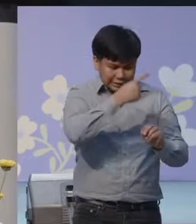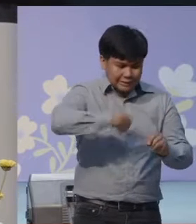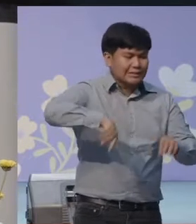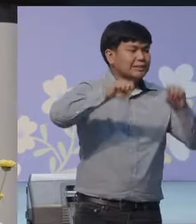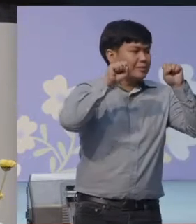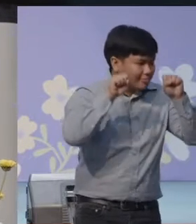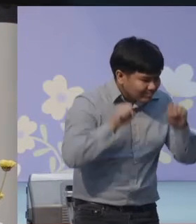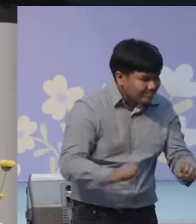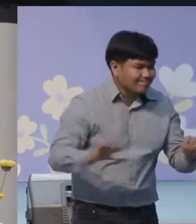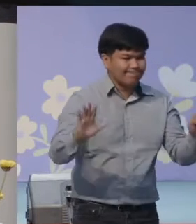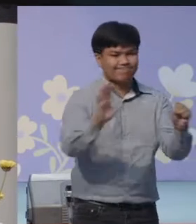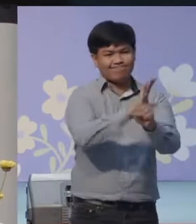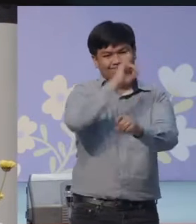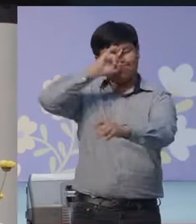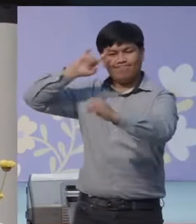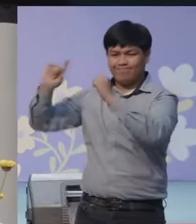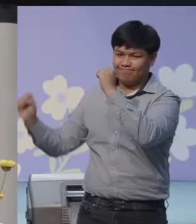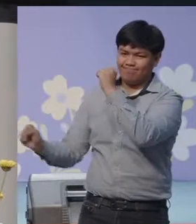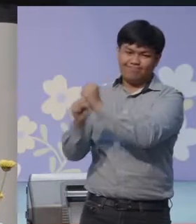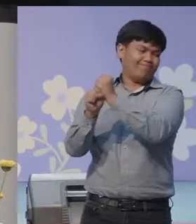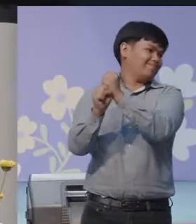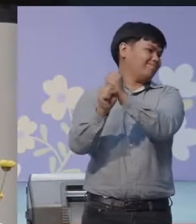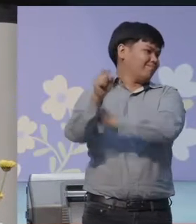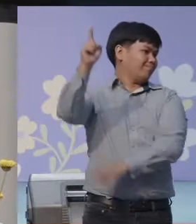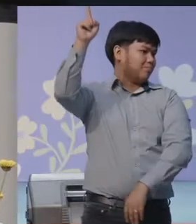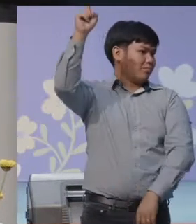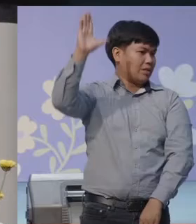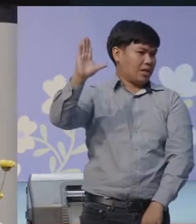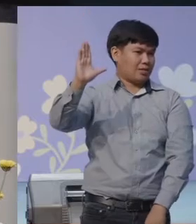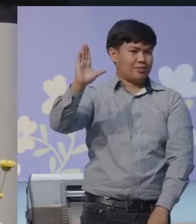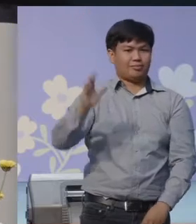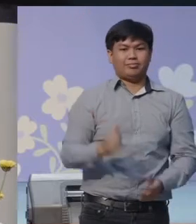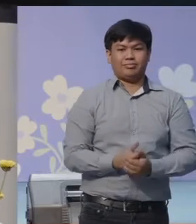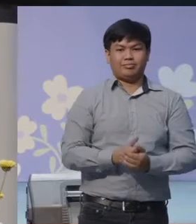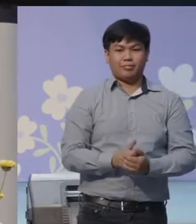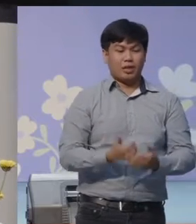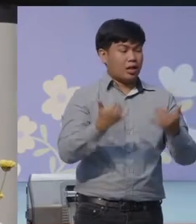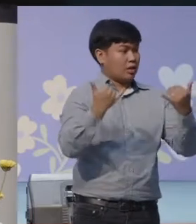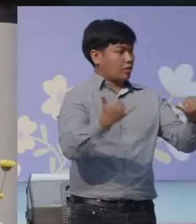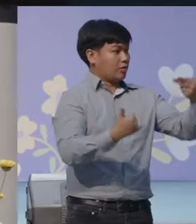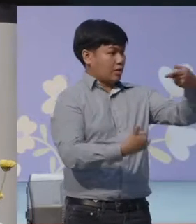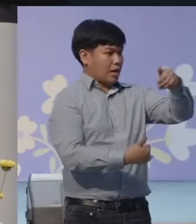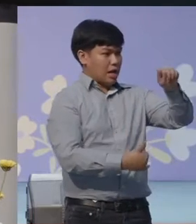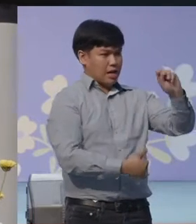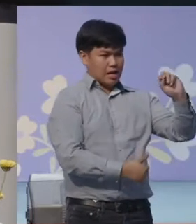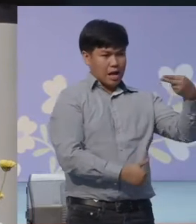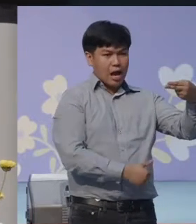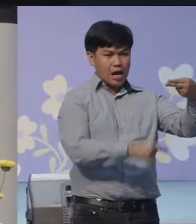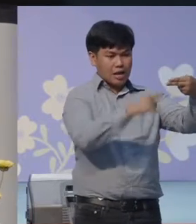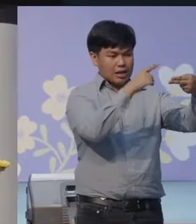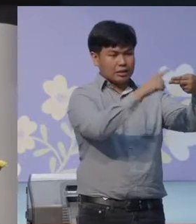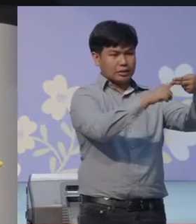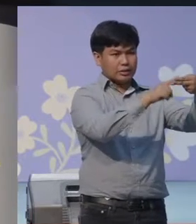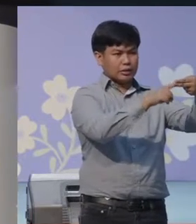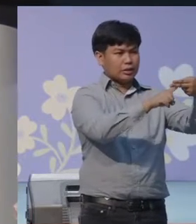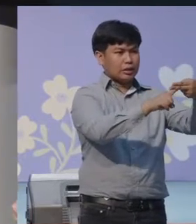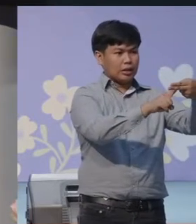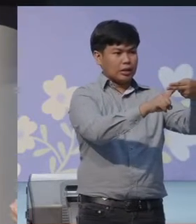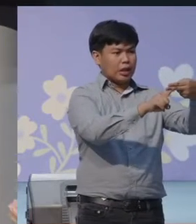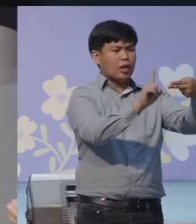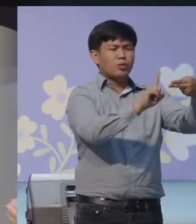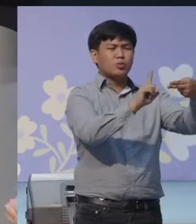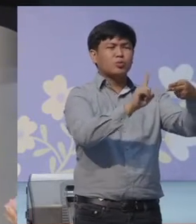mapagkakatiwalaan. So, tingnan natin ang daigdig ni Hana. Bago natin tingnan ang pamilya at ang pagsuway ni